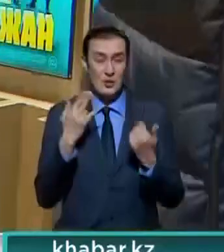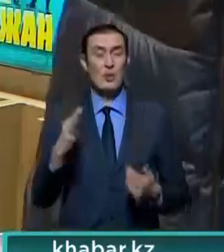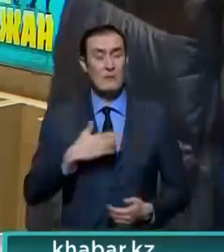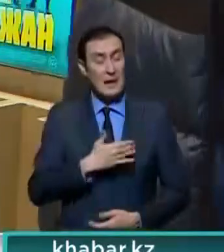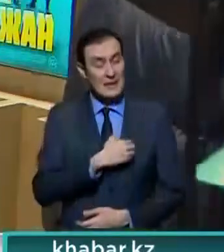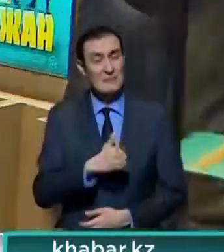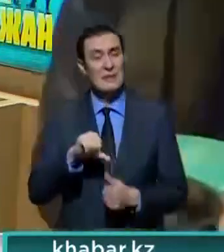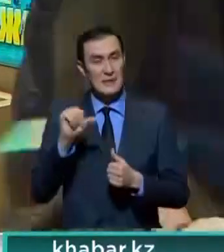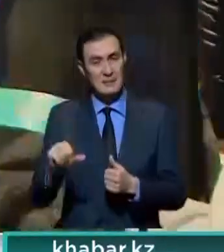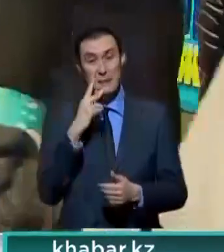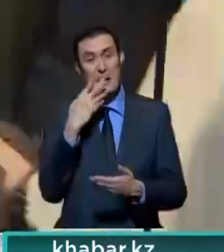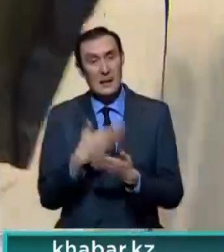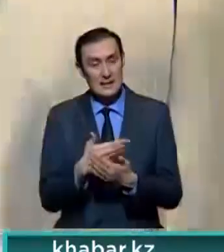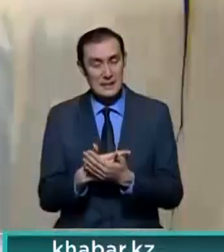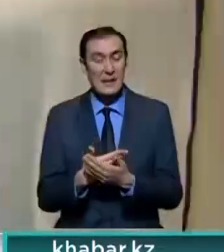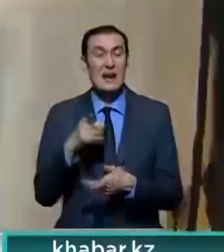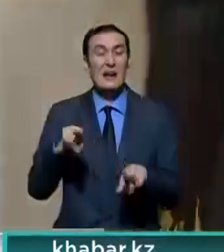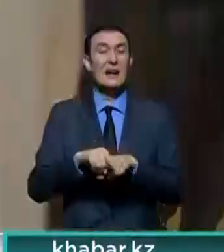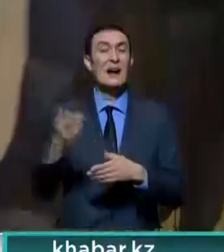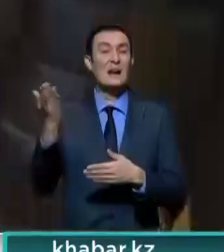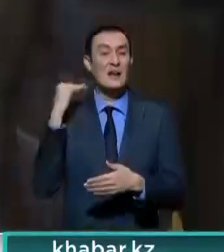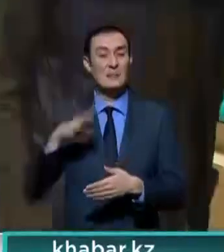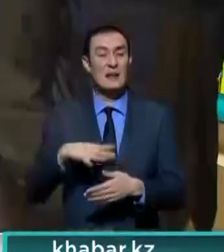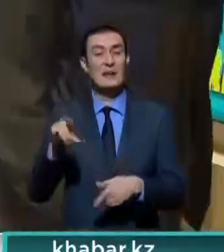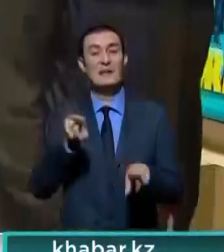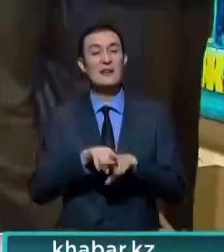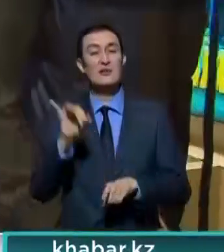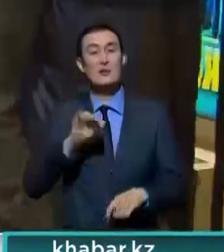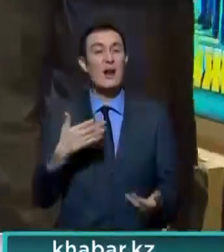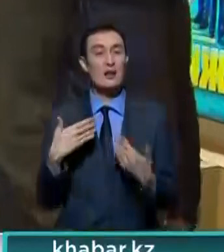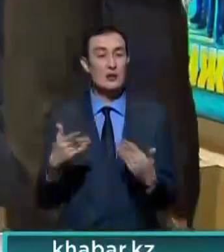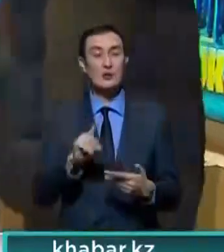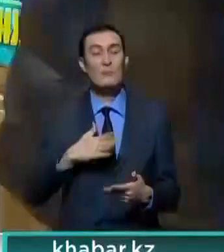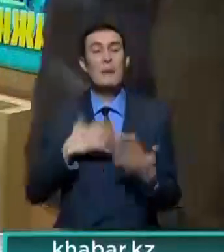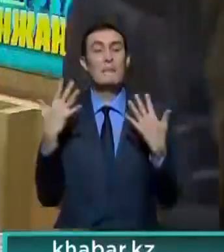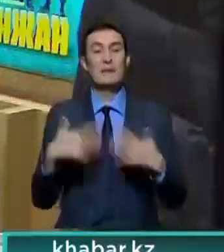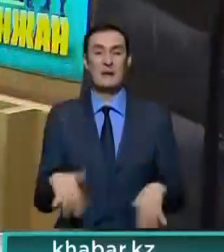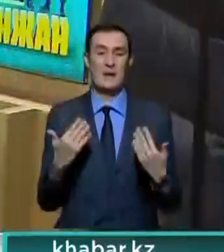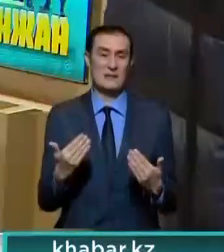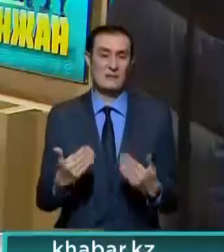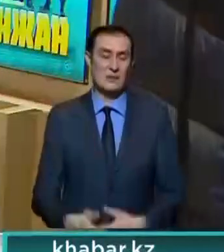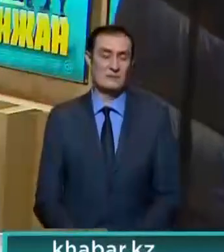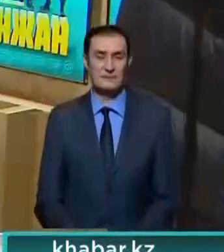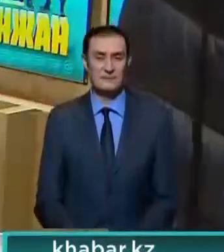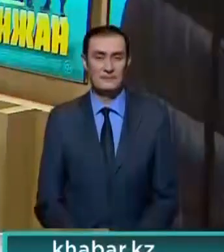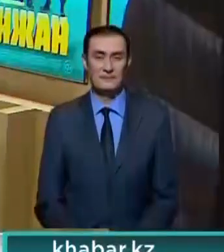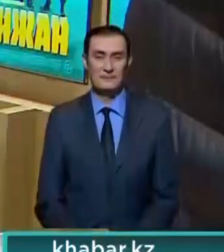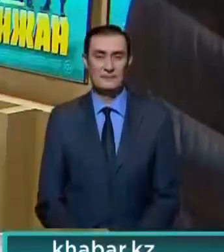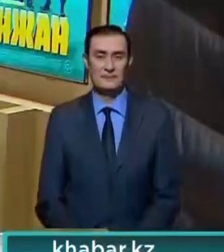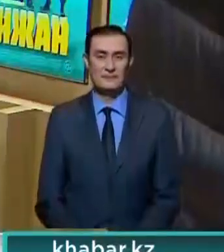мы хотели именно это, как раньше строились подобные отношения. И что мы потеряли сегодня?